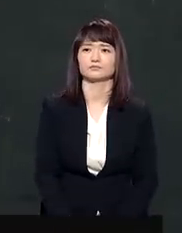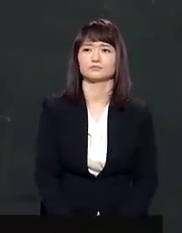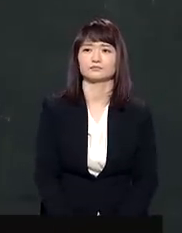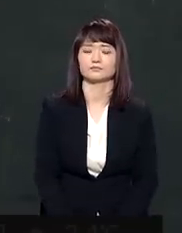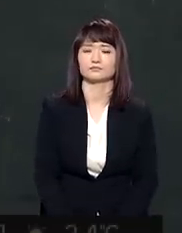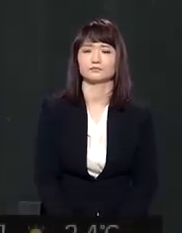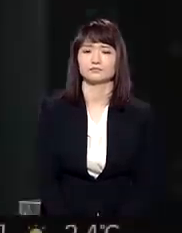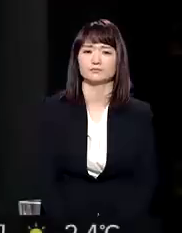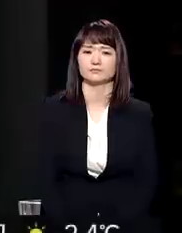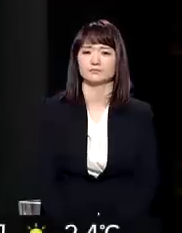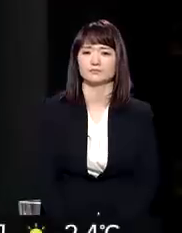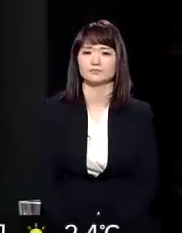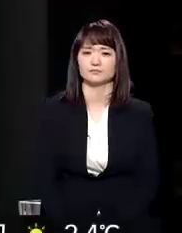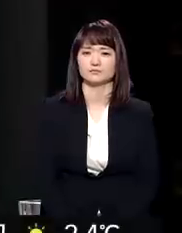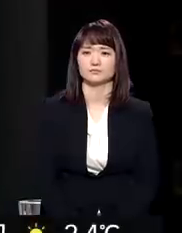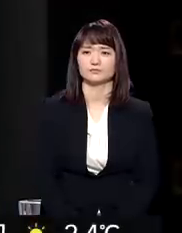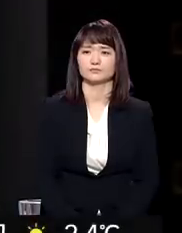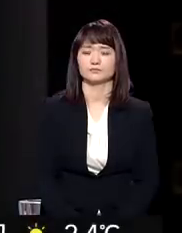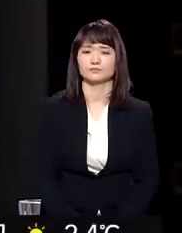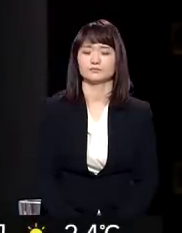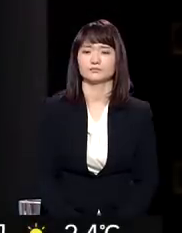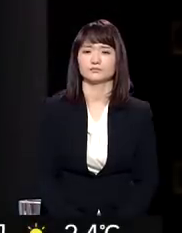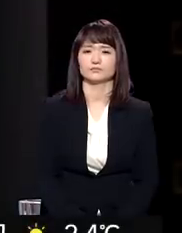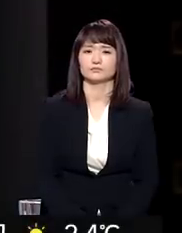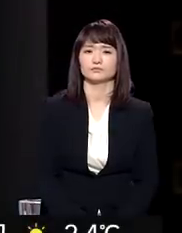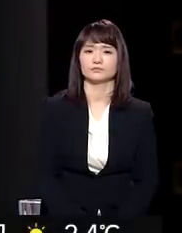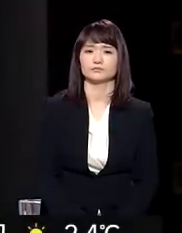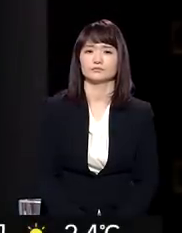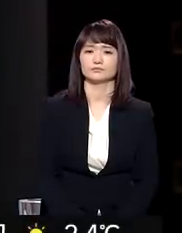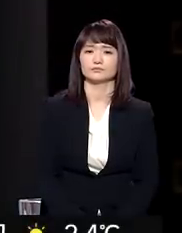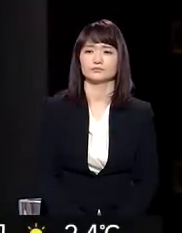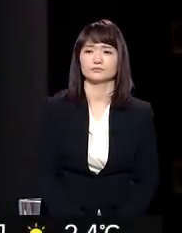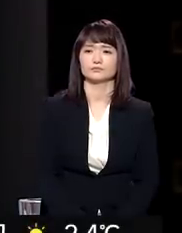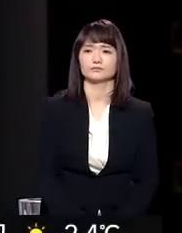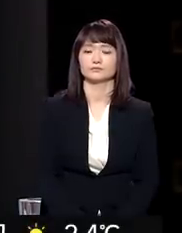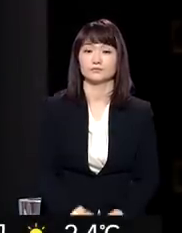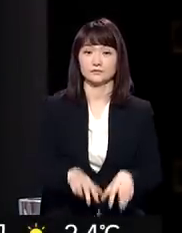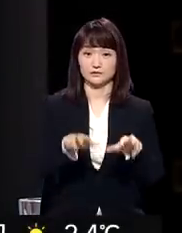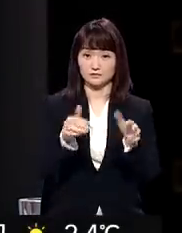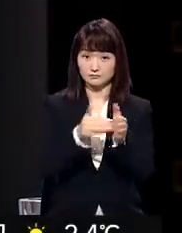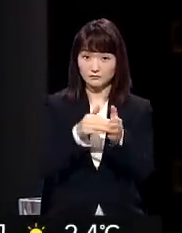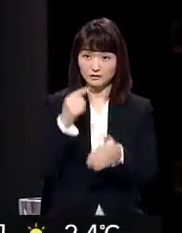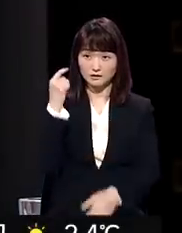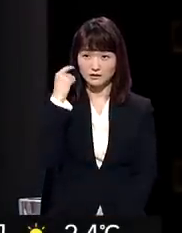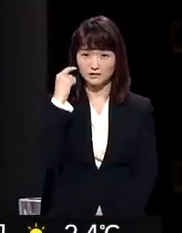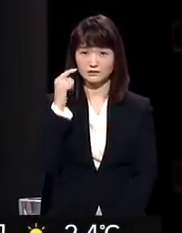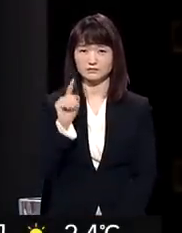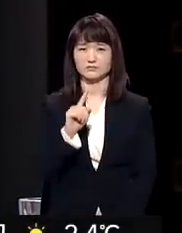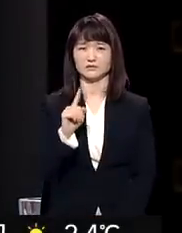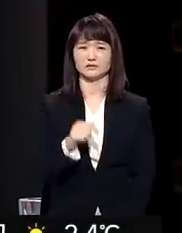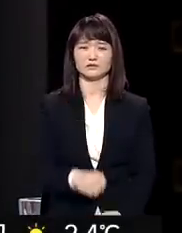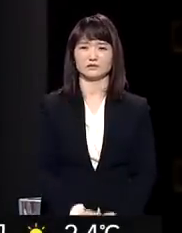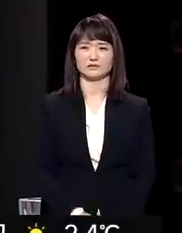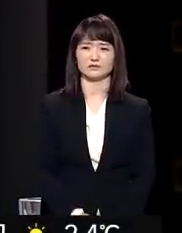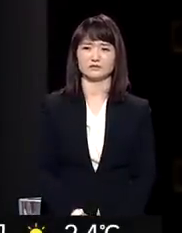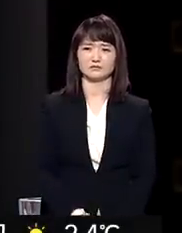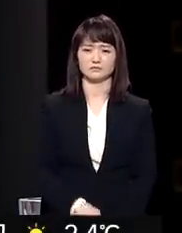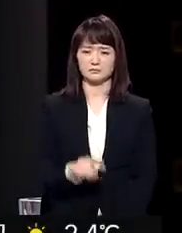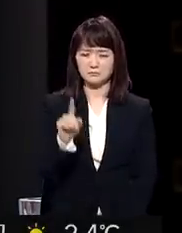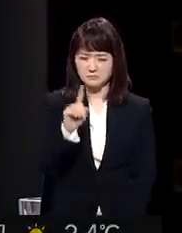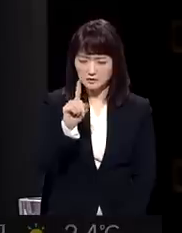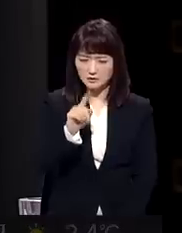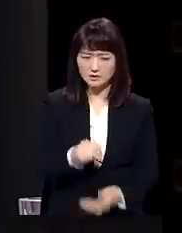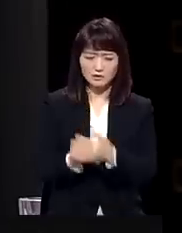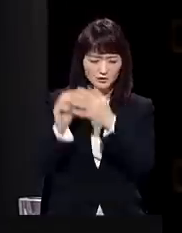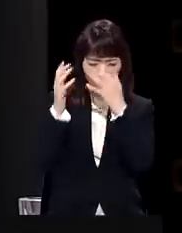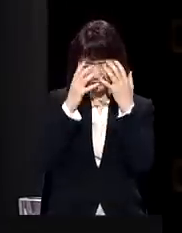것처럼 지금 당장 우리 가족 여러분들 뭐 여기까지만 들어도 아이고 뭐 알리바이를 막 만들려고